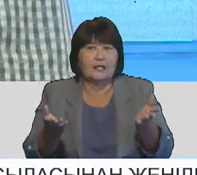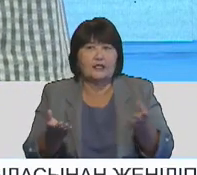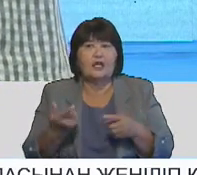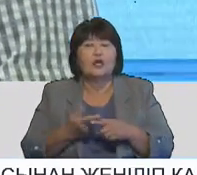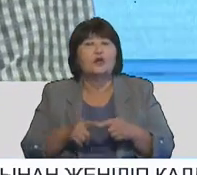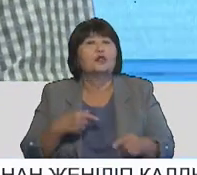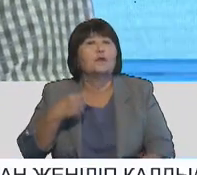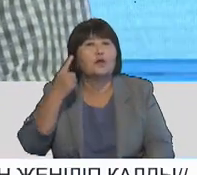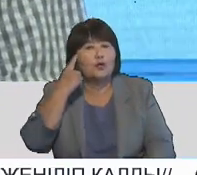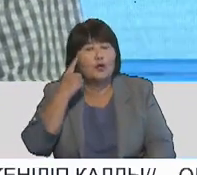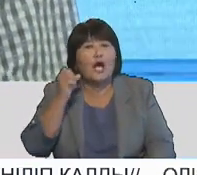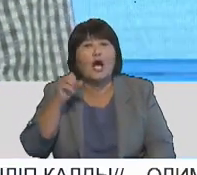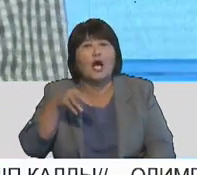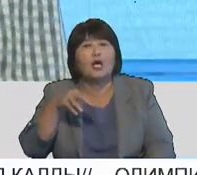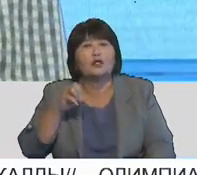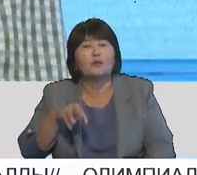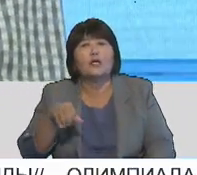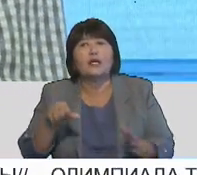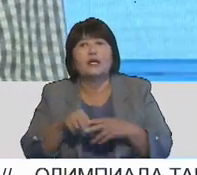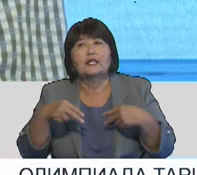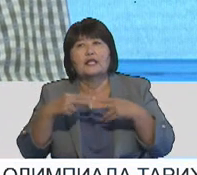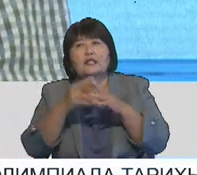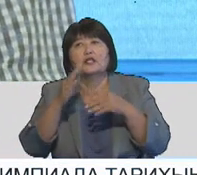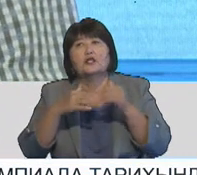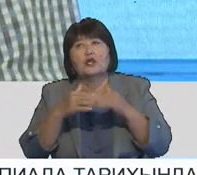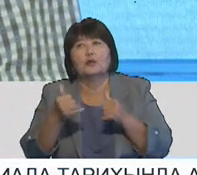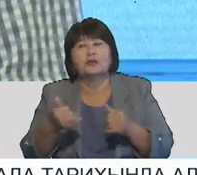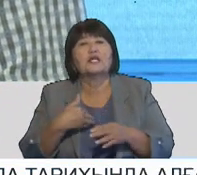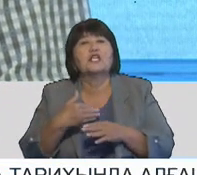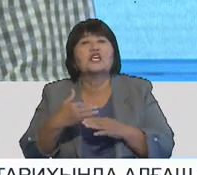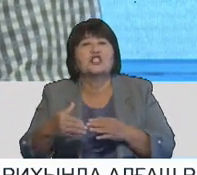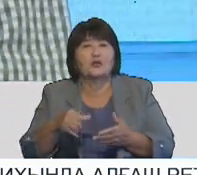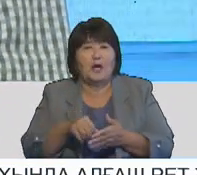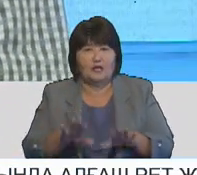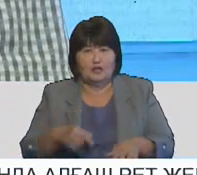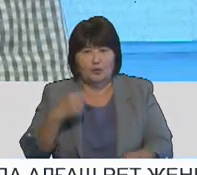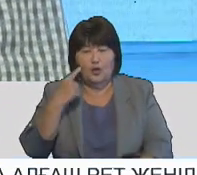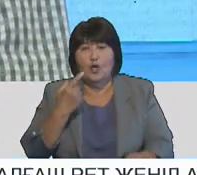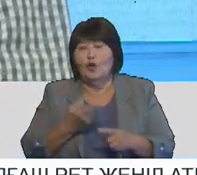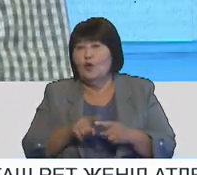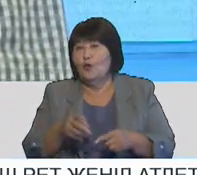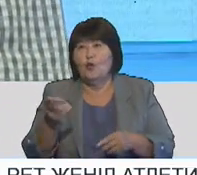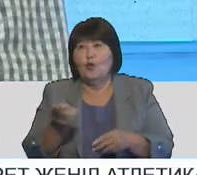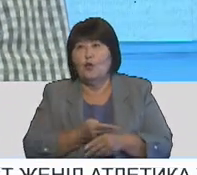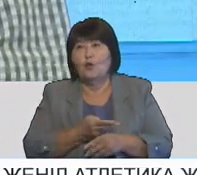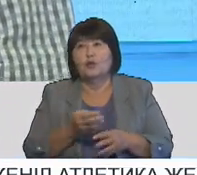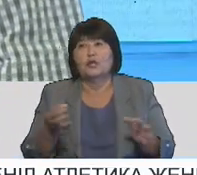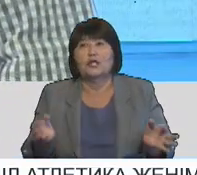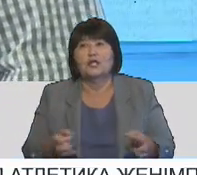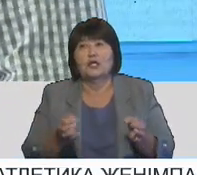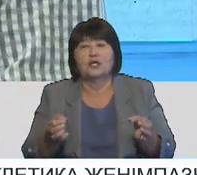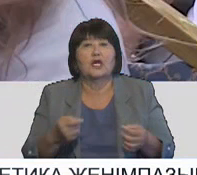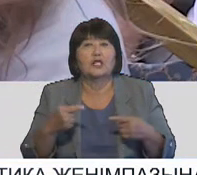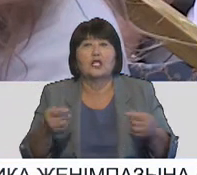мен ойлаймын, атом электр станциясын салуда біз даже кешігіп қалдық деп ойлаймын. Өйткені онсыз ешқандай дамуға жете